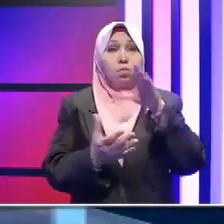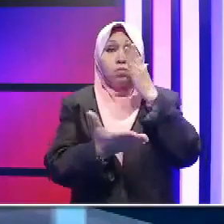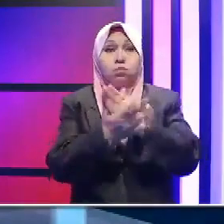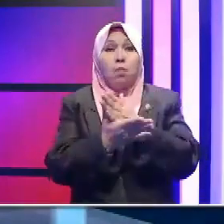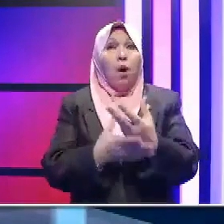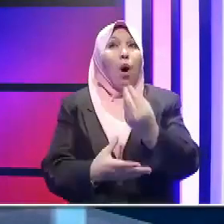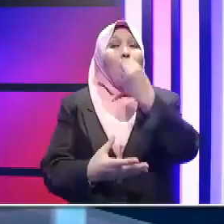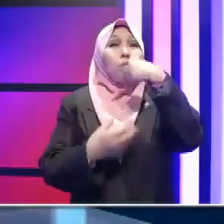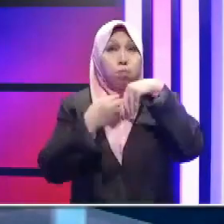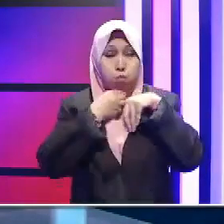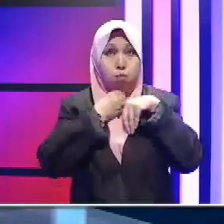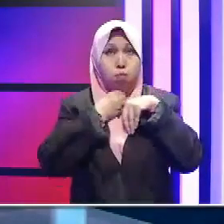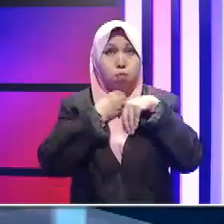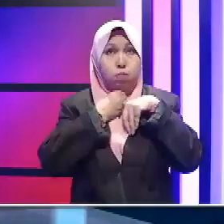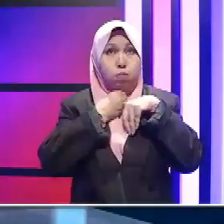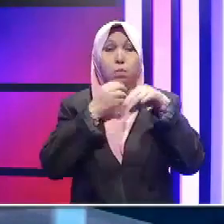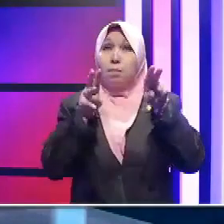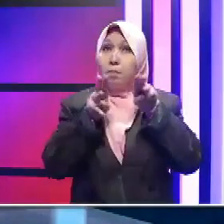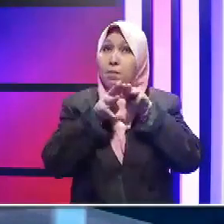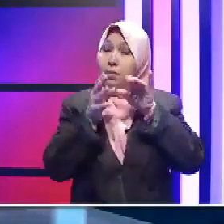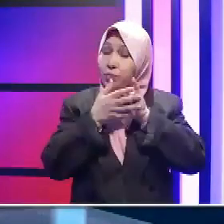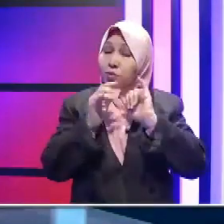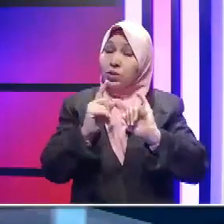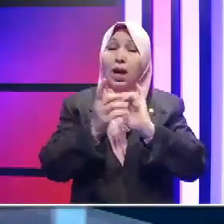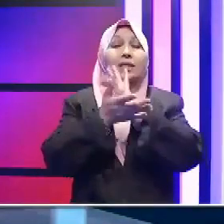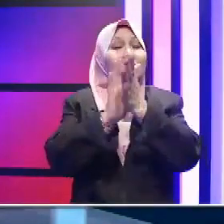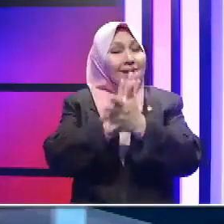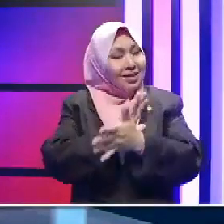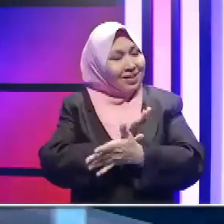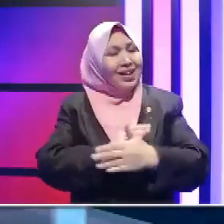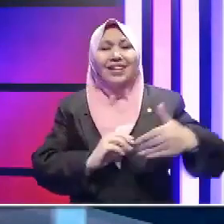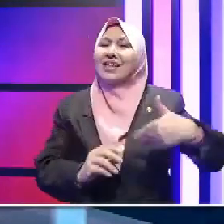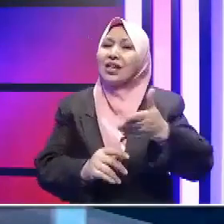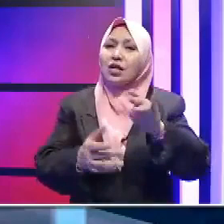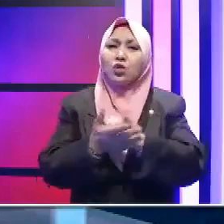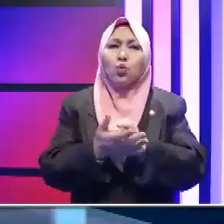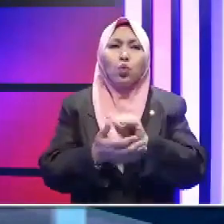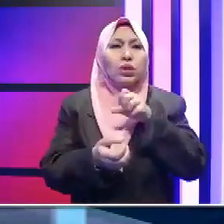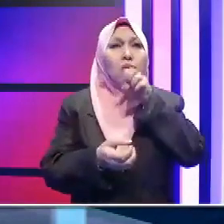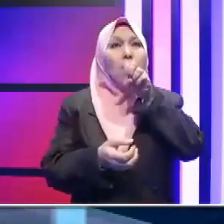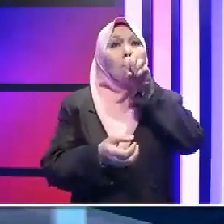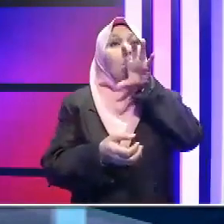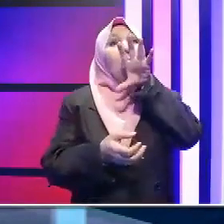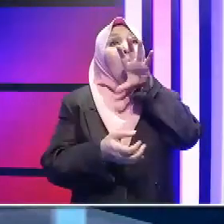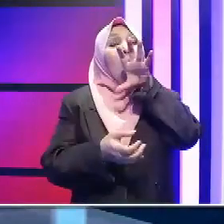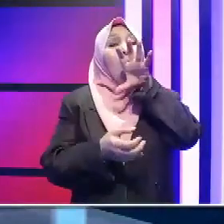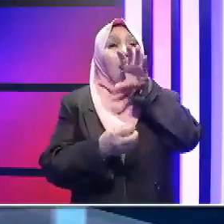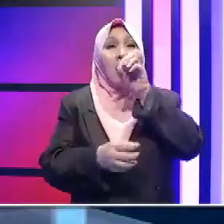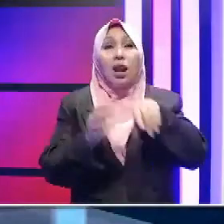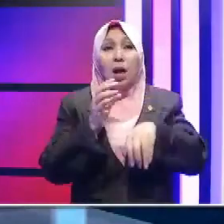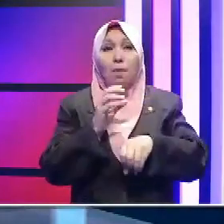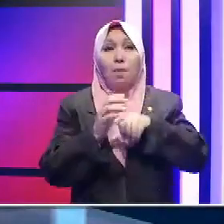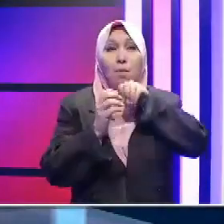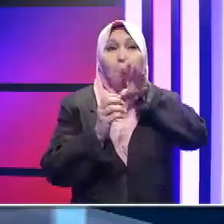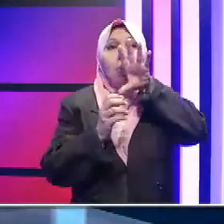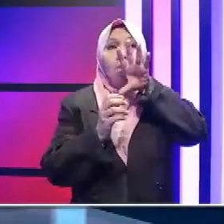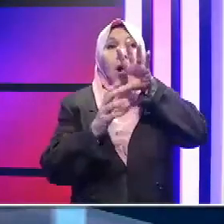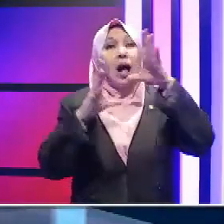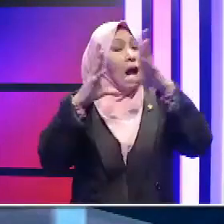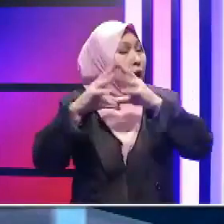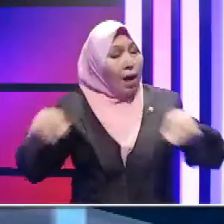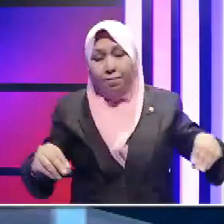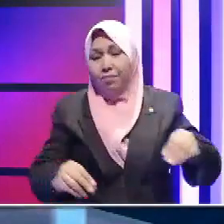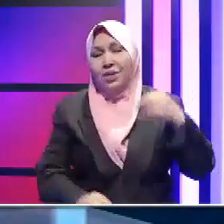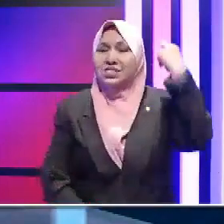ndak jutaan dalam mulut dan ogah jadi ikan-ikan ini tidak buka mulut kalau buka mulut habislah